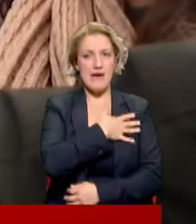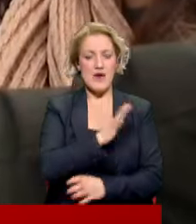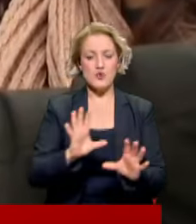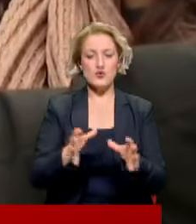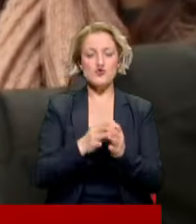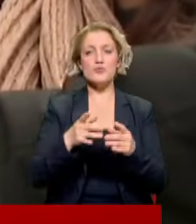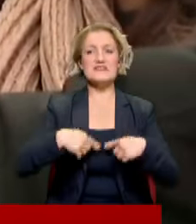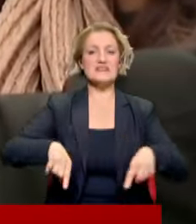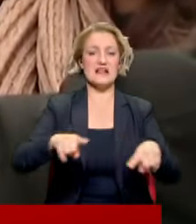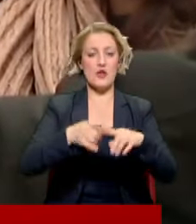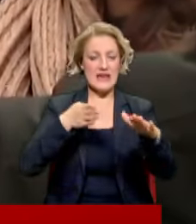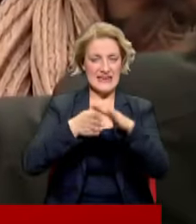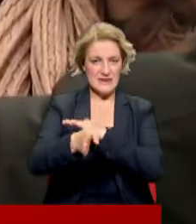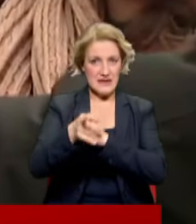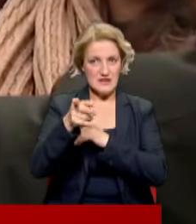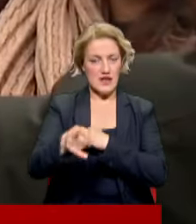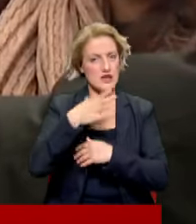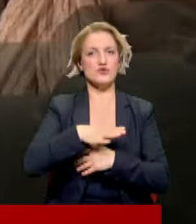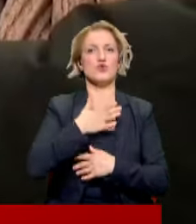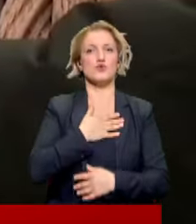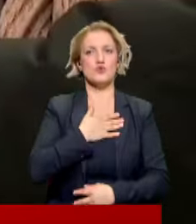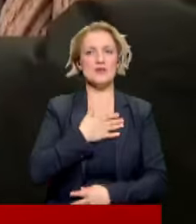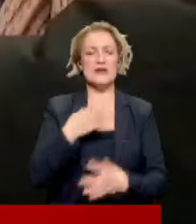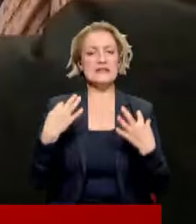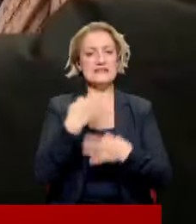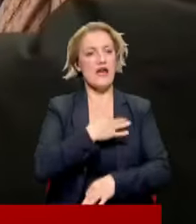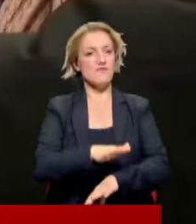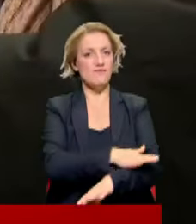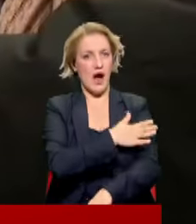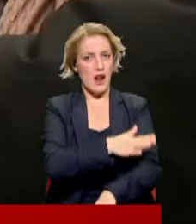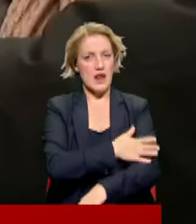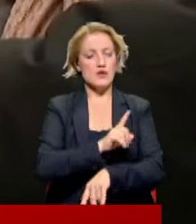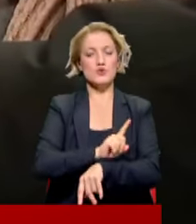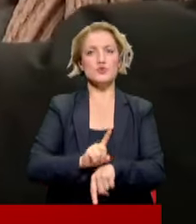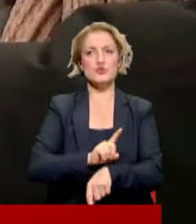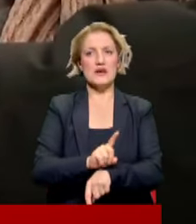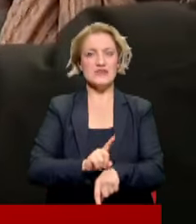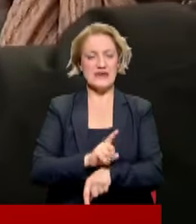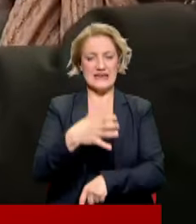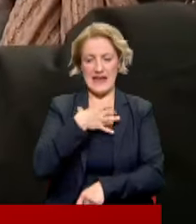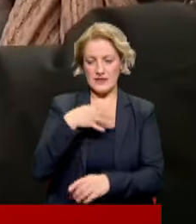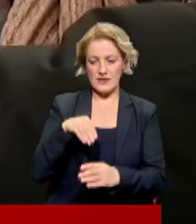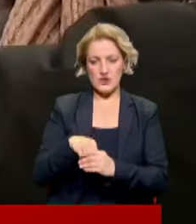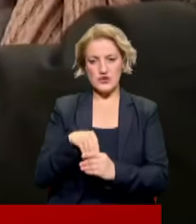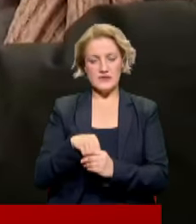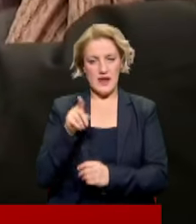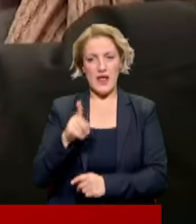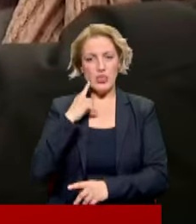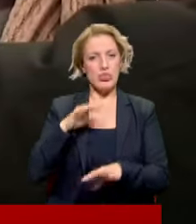grup salonuna girmesini talep ediyoruz. Sayın Vali süreci kendi